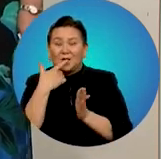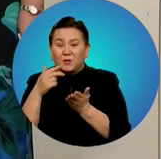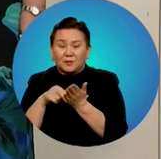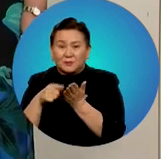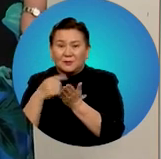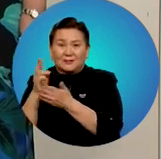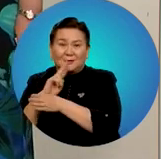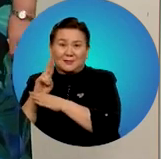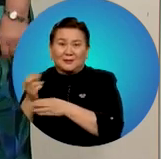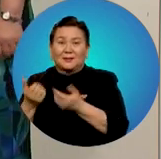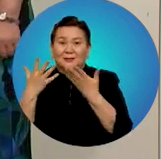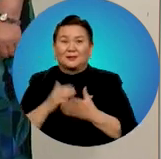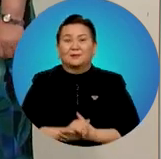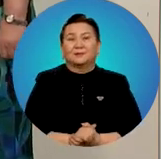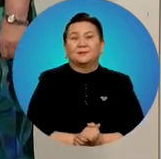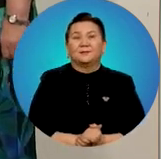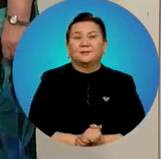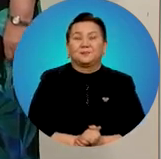цогцлбарыг уншаарай хүүхдүүдээ.